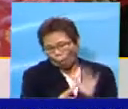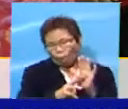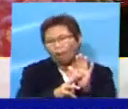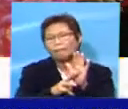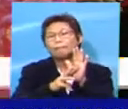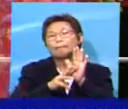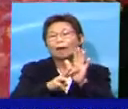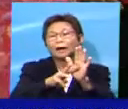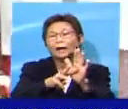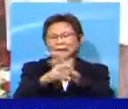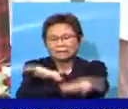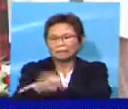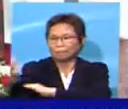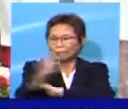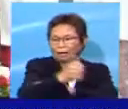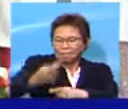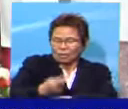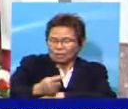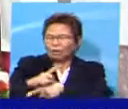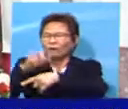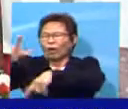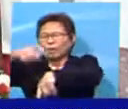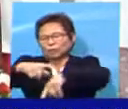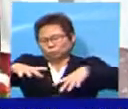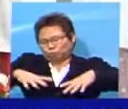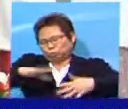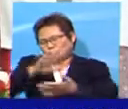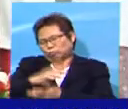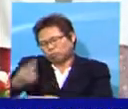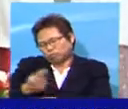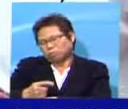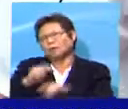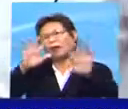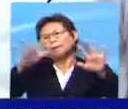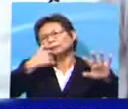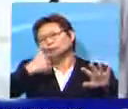masing-masing menjalani latihan di Kuala Lumpur setiap kali musim cuti sekolah selama 10 hari.